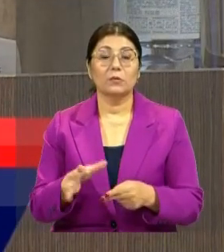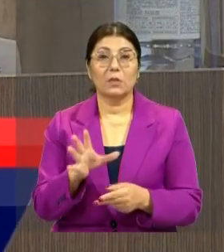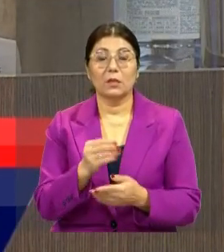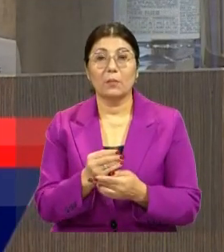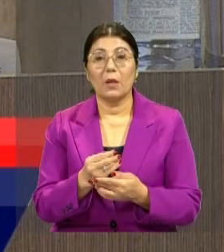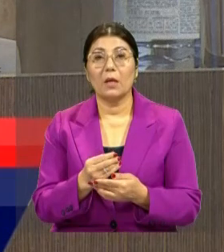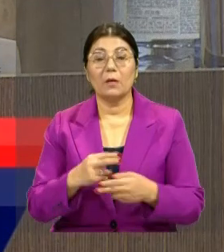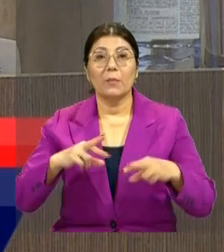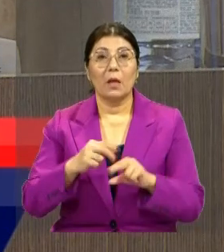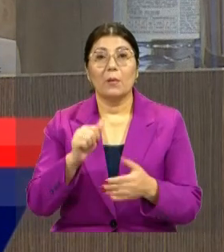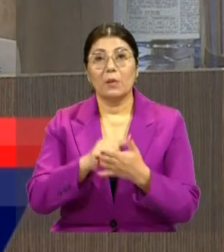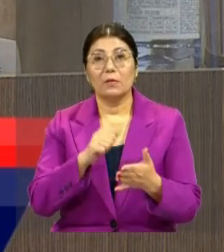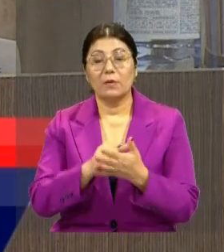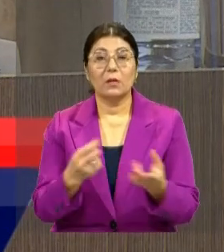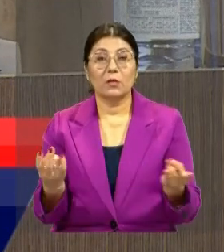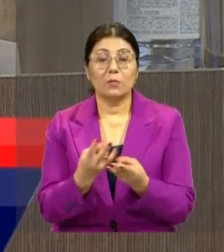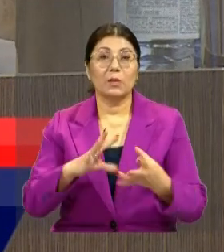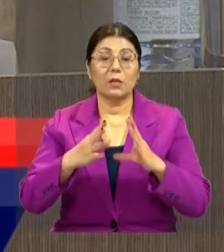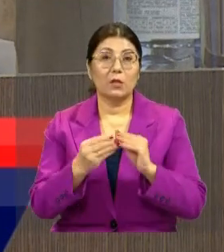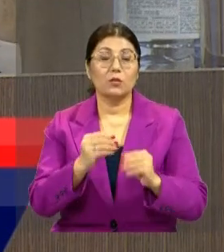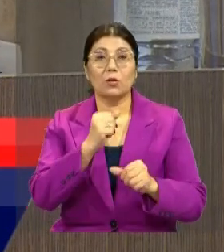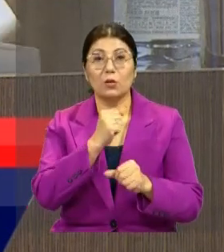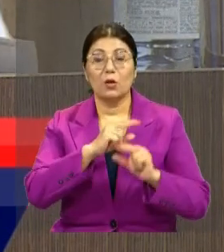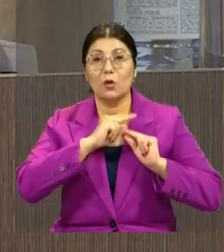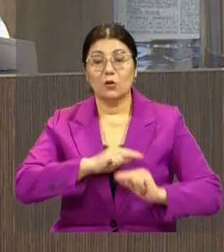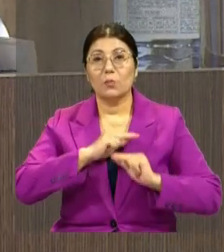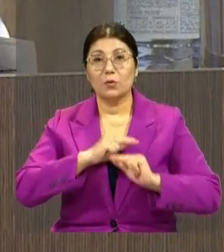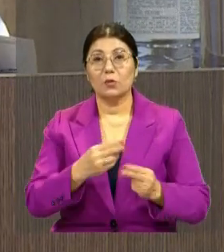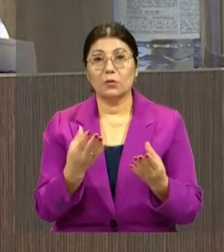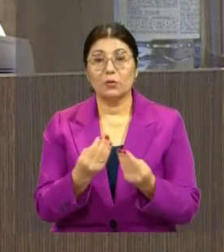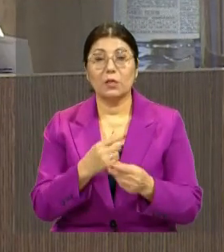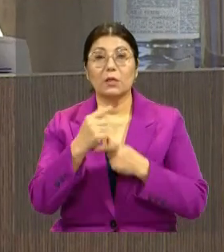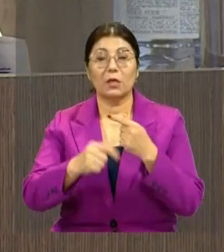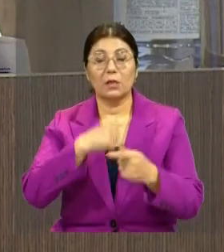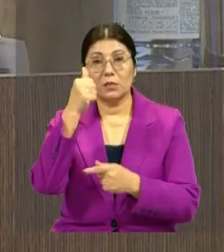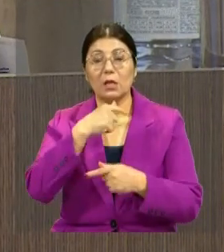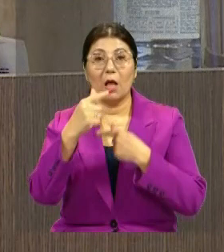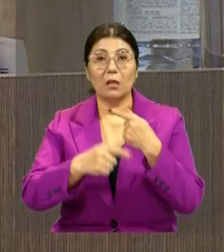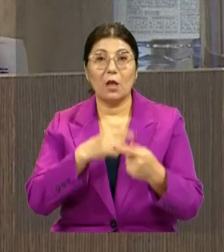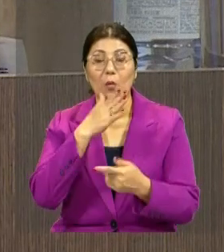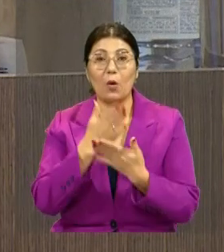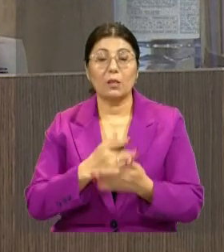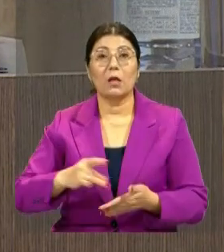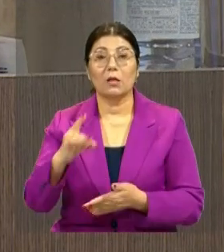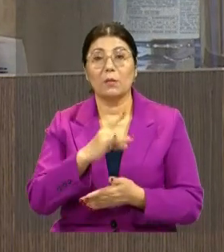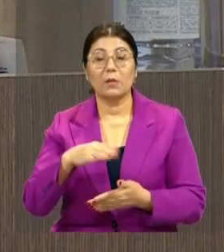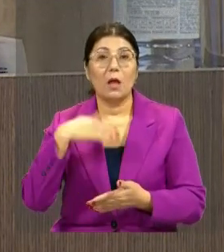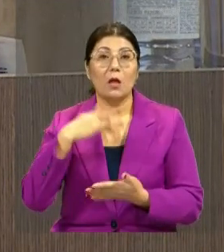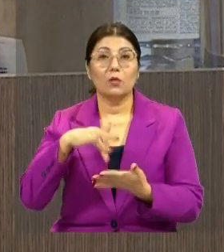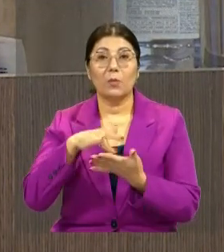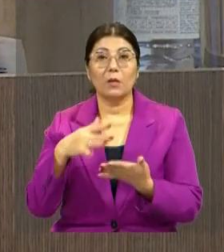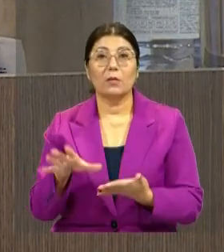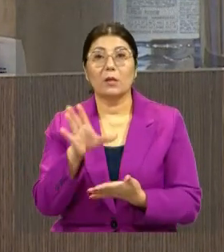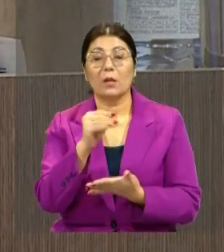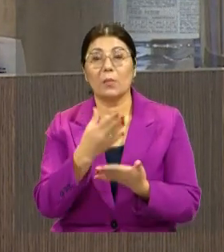жою және бұл конкурсты беру нәтижелі бойынша жүргізу и келесі жылға алдағы уақытта аудандар мен Ақтөбе қаласының әкімдігі барлық